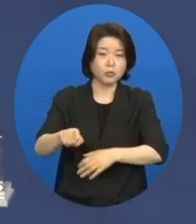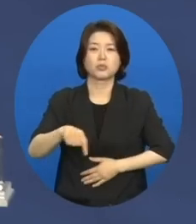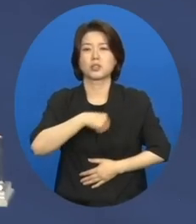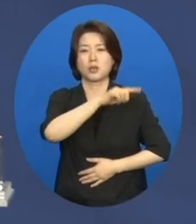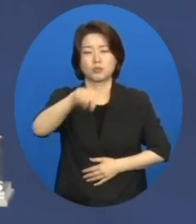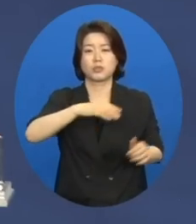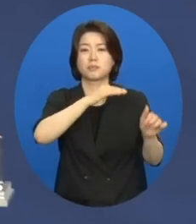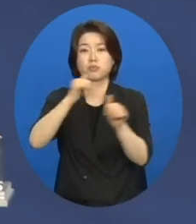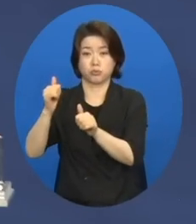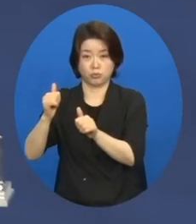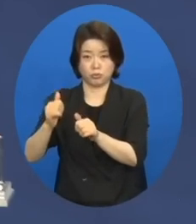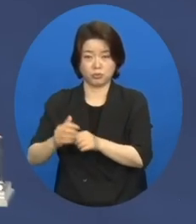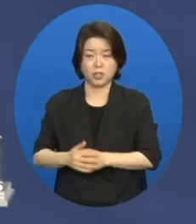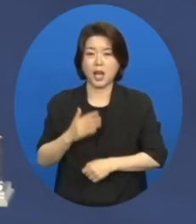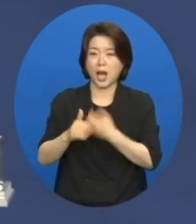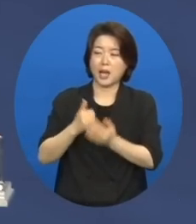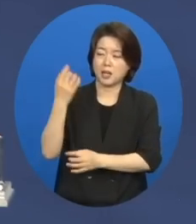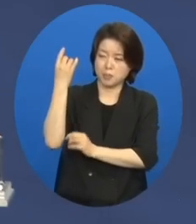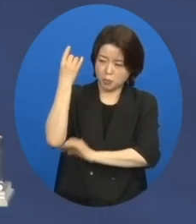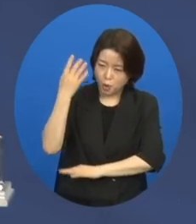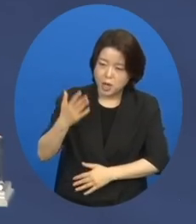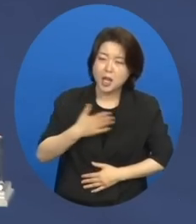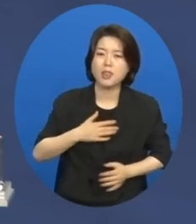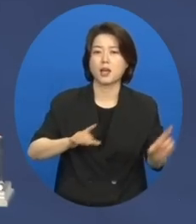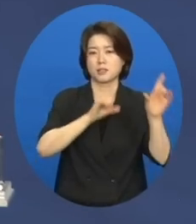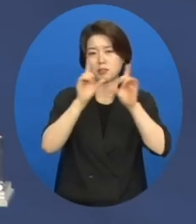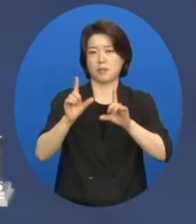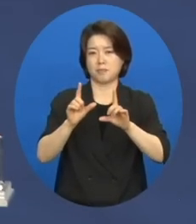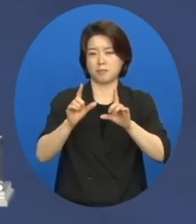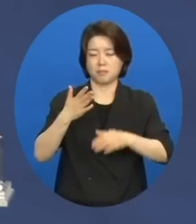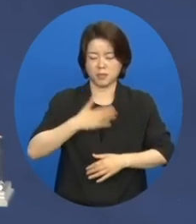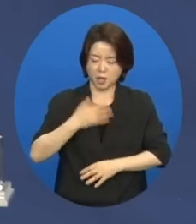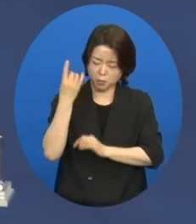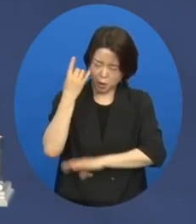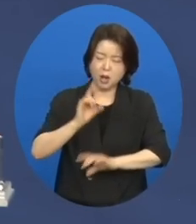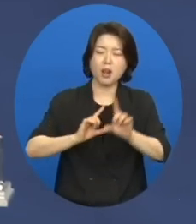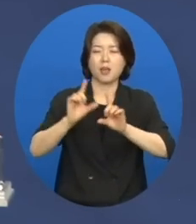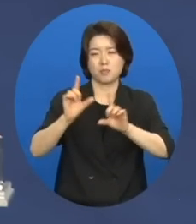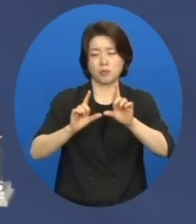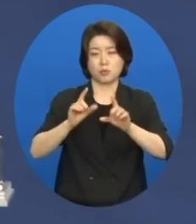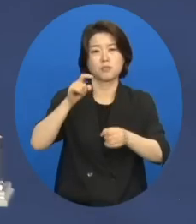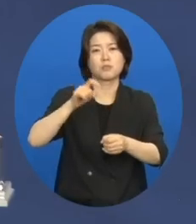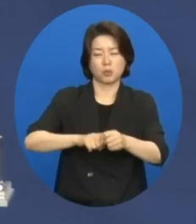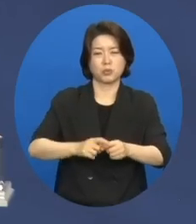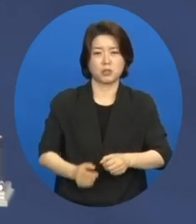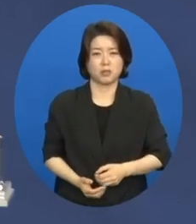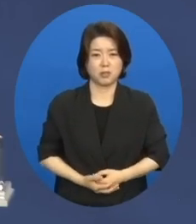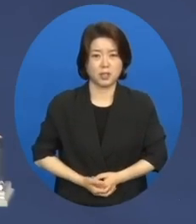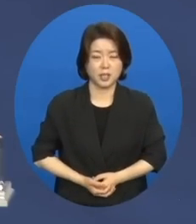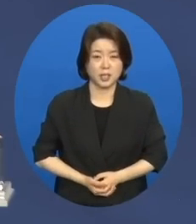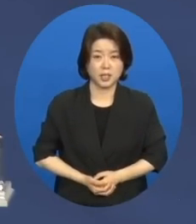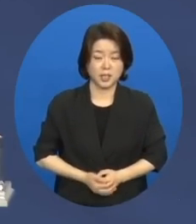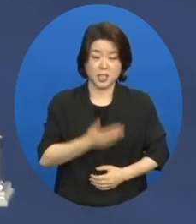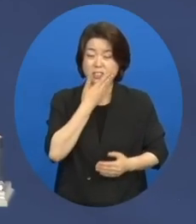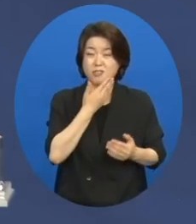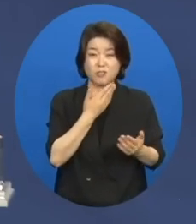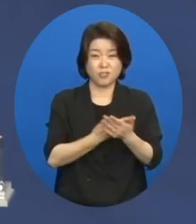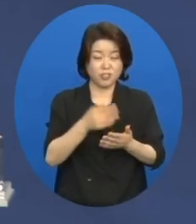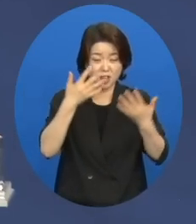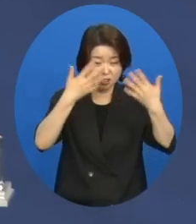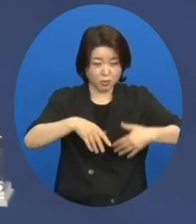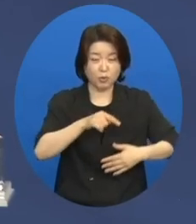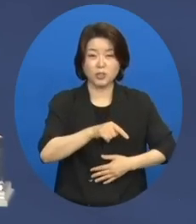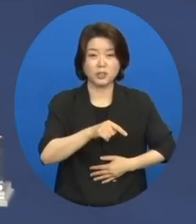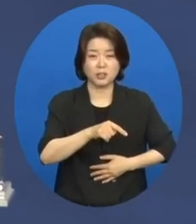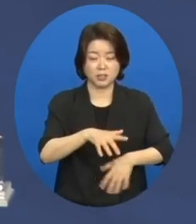바로 하나님이 우리에게 주셨던 원래 나의 삶이었고 나의 원형이었는데 이 결정적 조건을